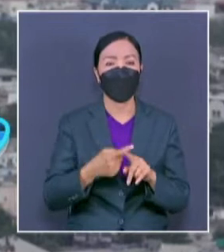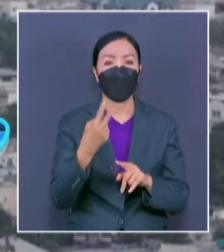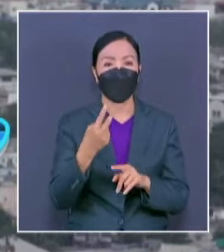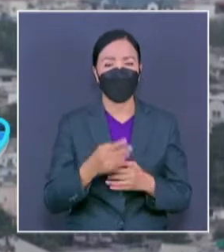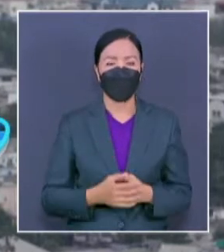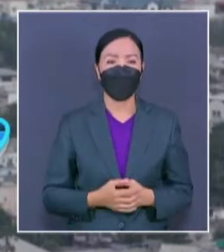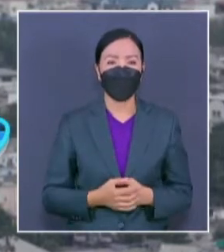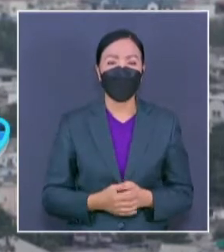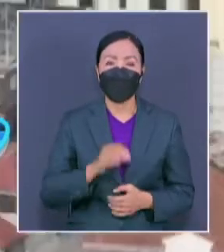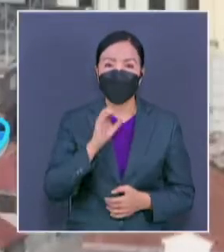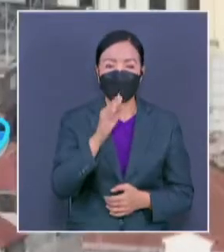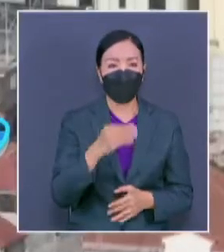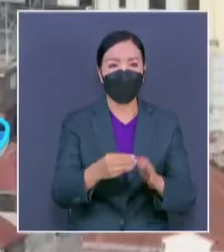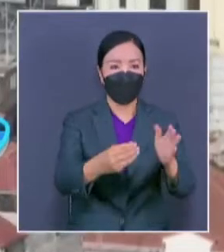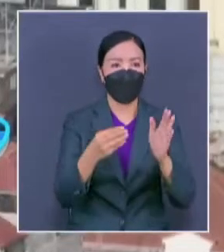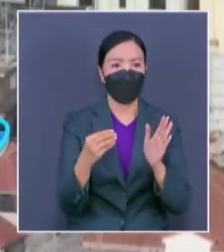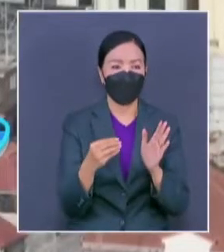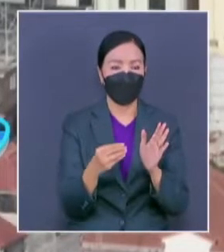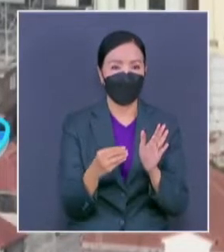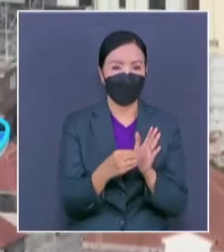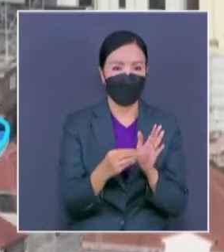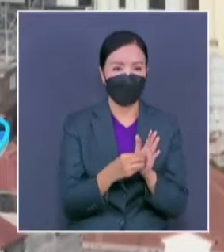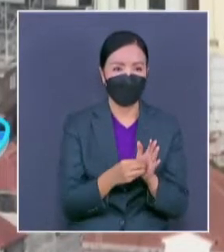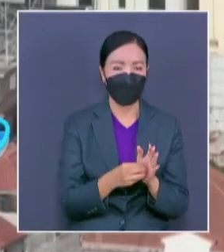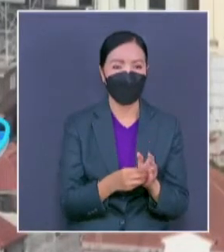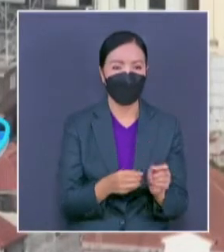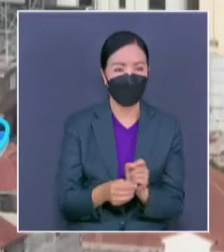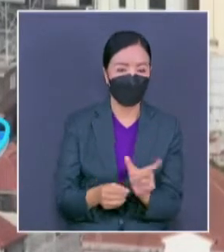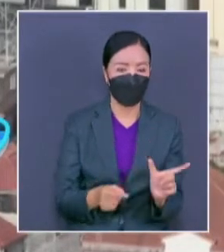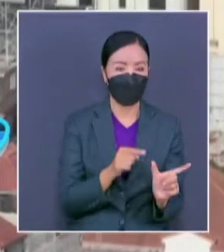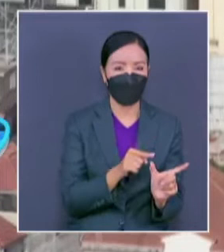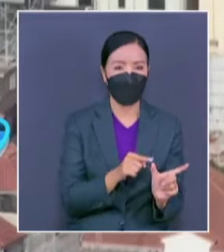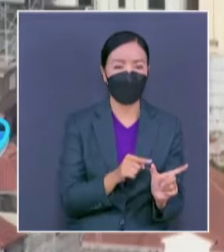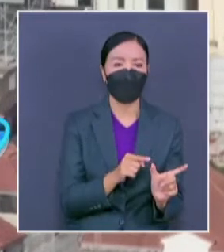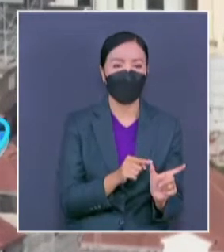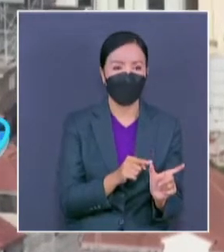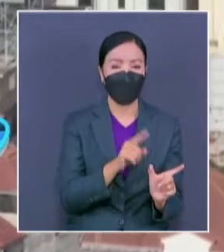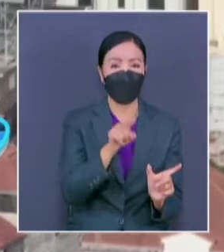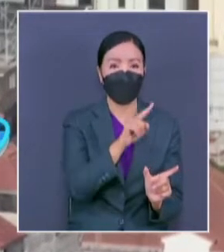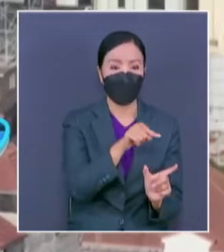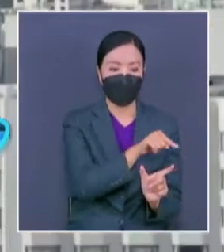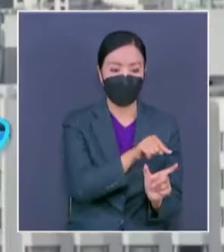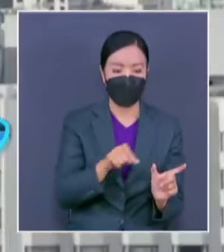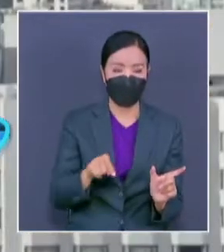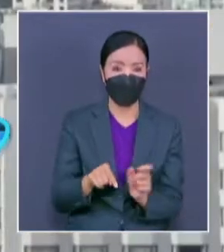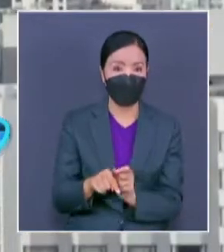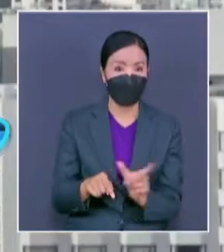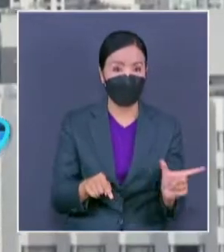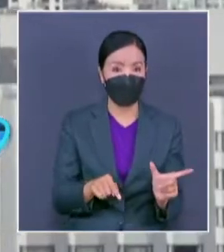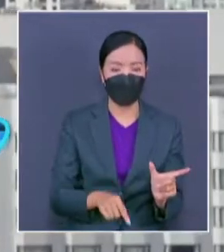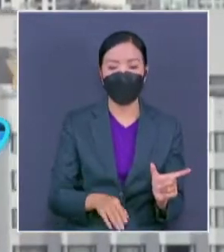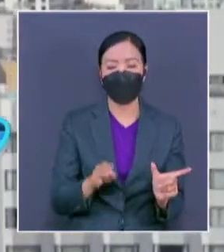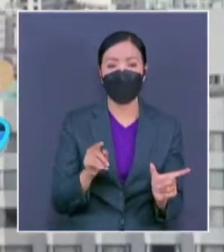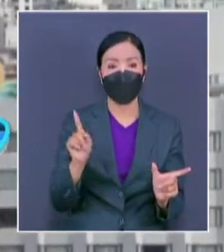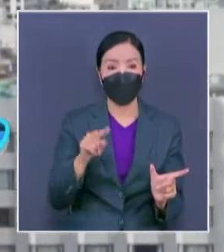าครับระบุบอกว่ากรุงเทพมหานครใช้ได้ทั้งกรุงเทพมหานครภาษาอังกฤษและคำว่าแบงคอก